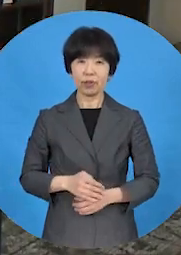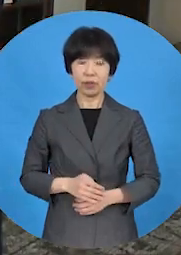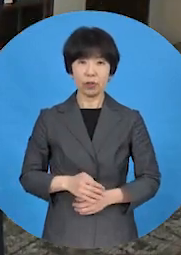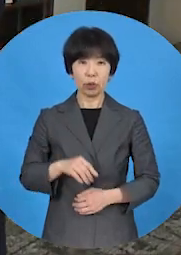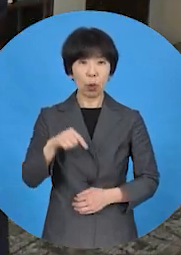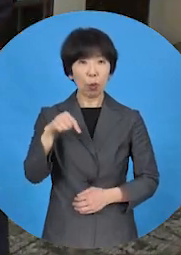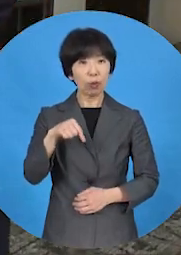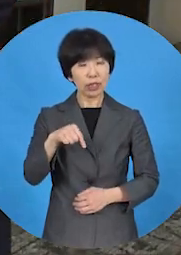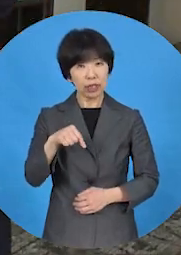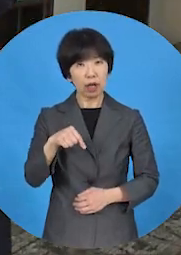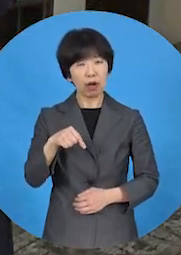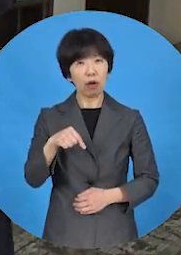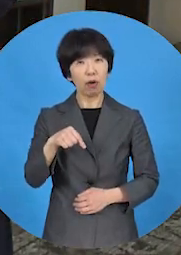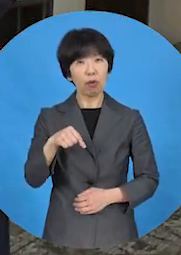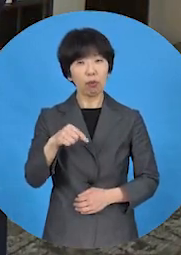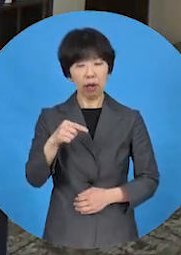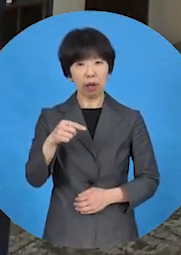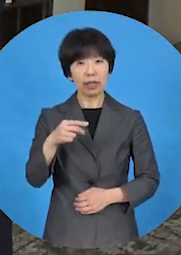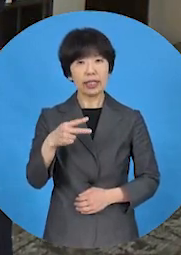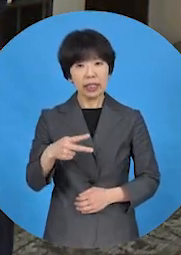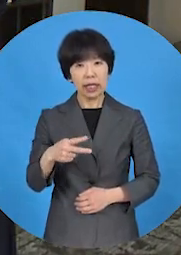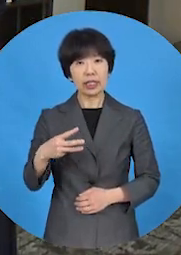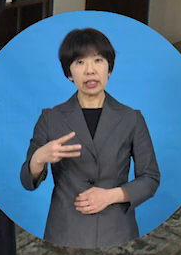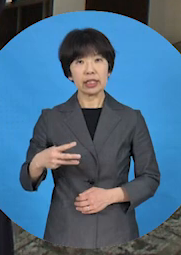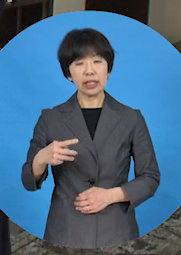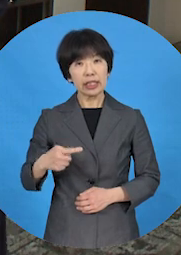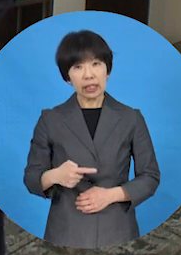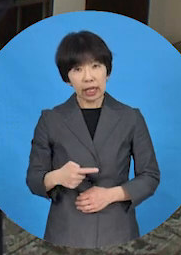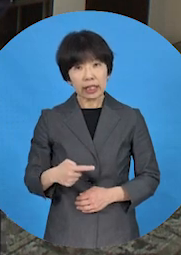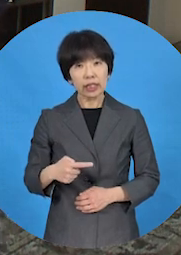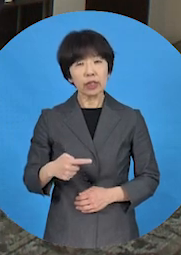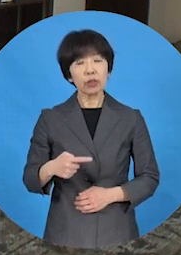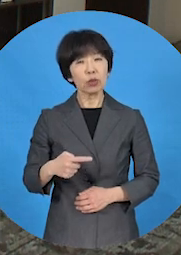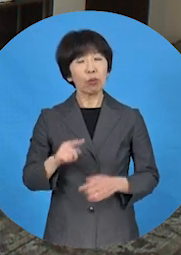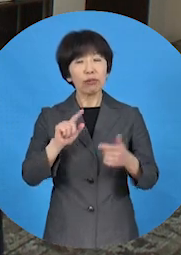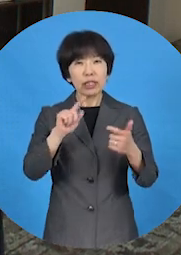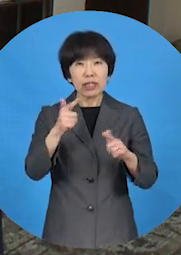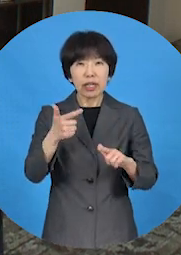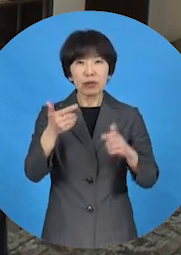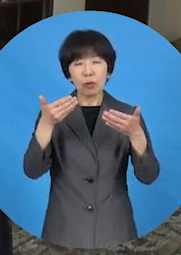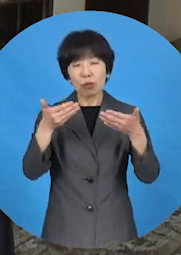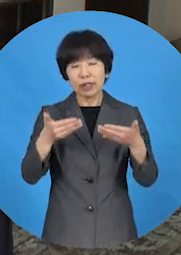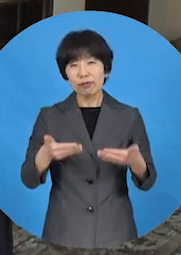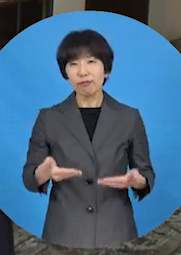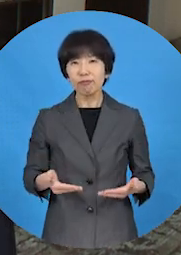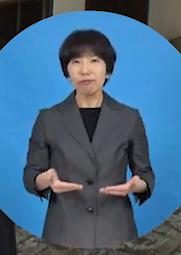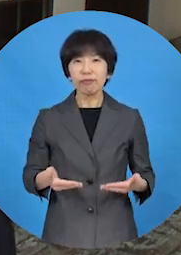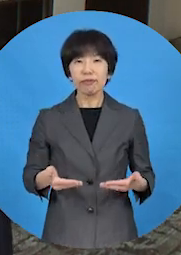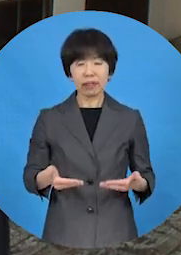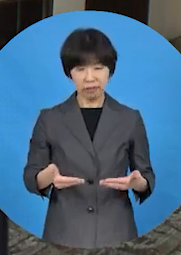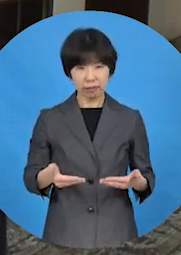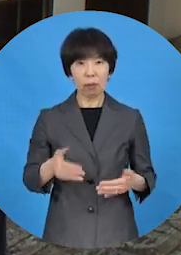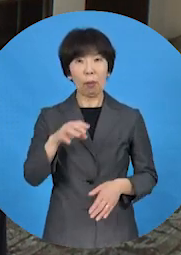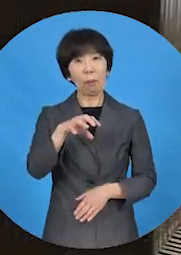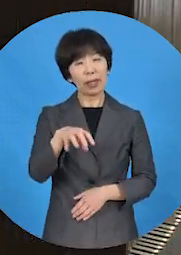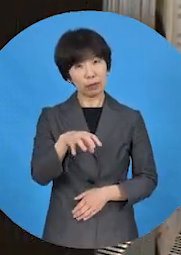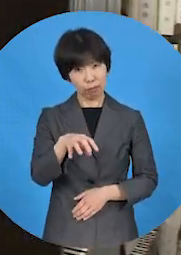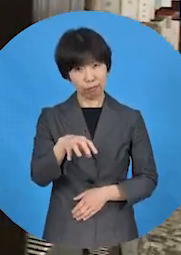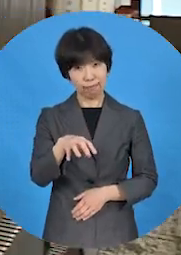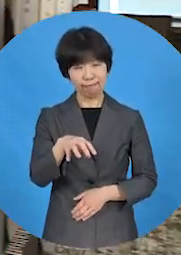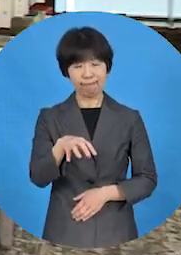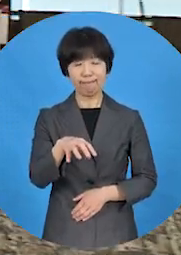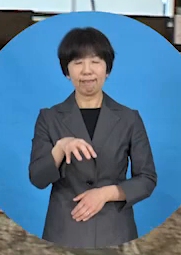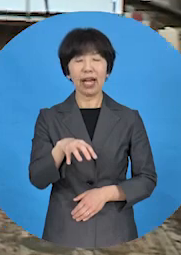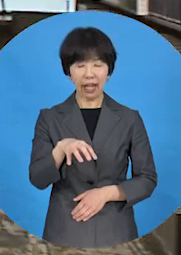3階のフロアは他のフロアとガラッと雰囲気が変わってシックで落ち着きがありますね。 はい、こちらはです